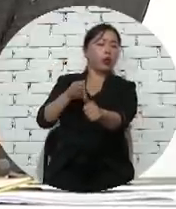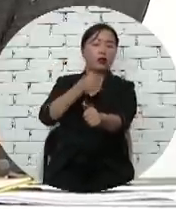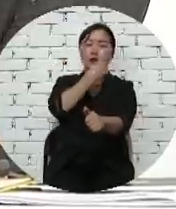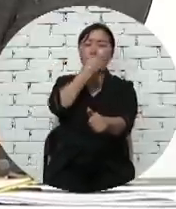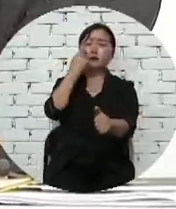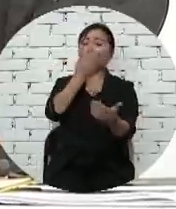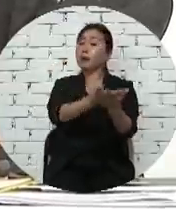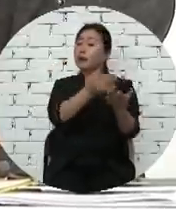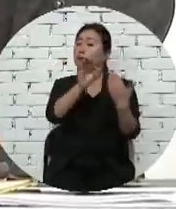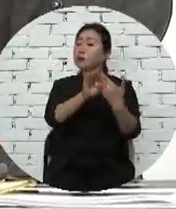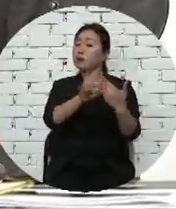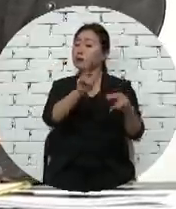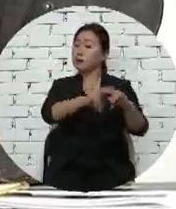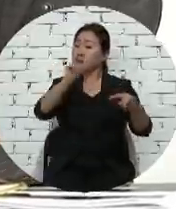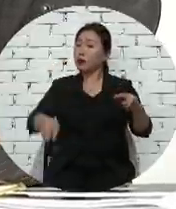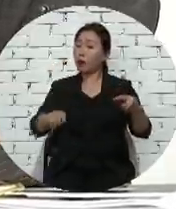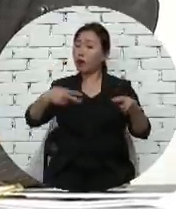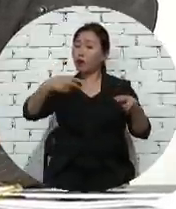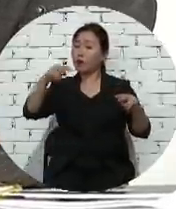나오시면은